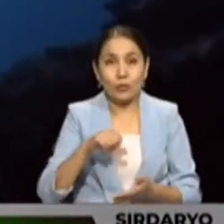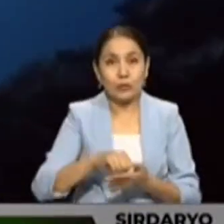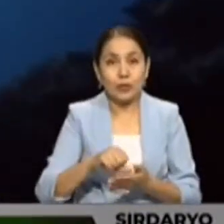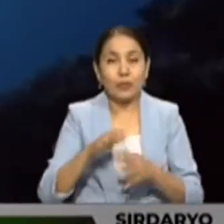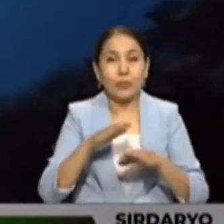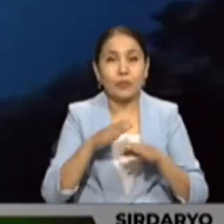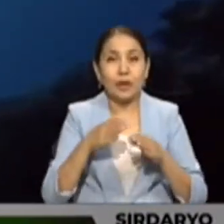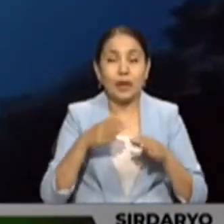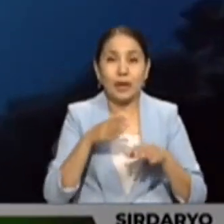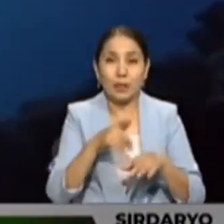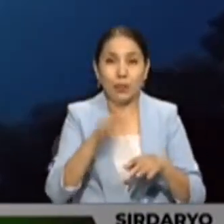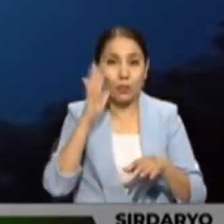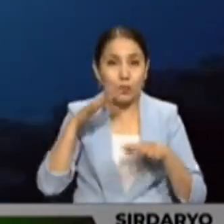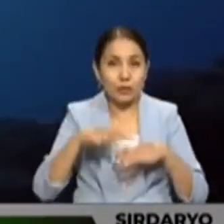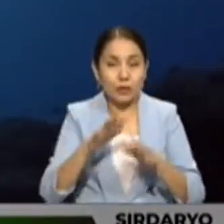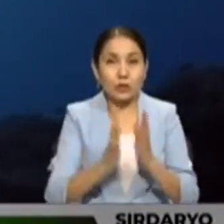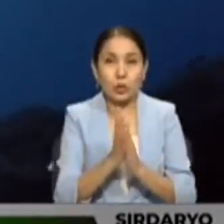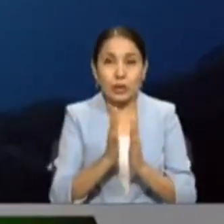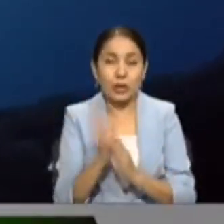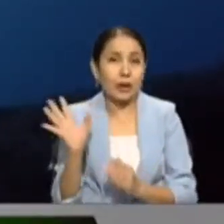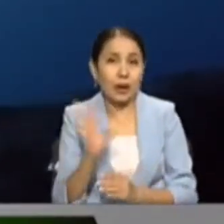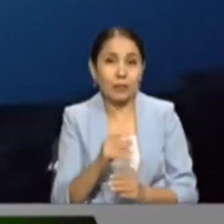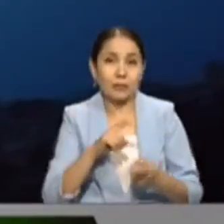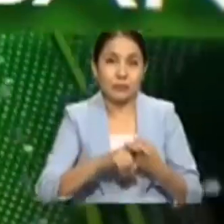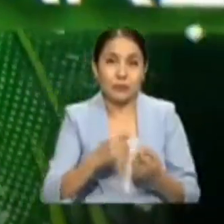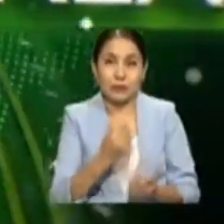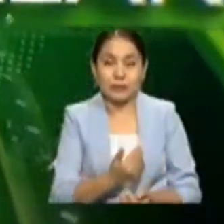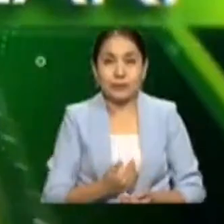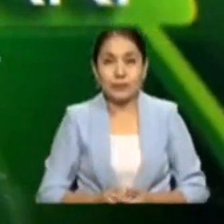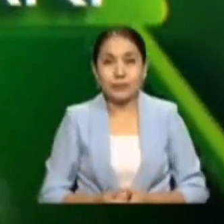o'tlari va marjon qoyalarining yaxshi holatda bo'lishi ularga bog'liq.